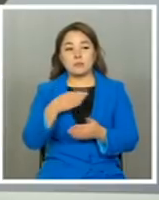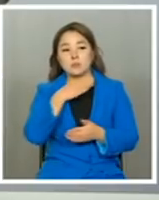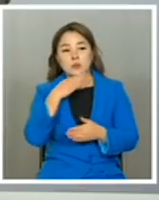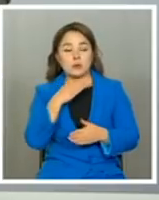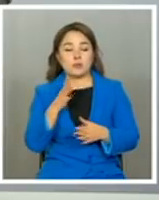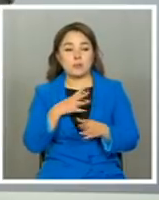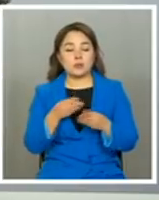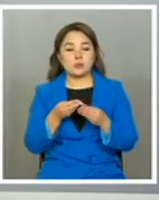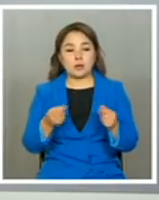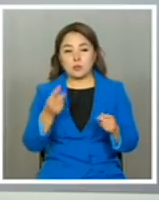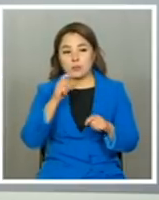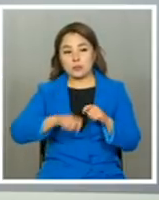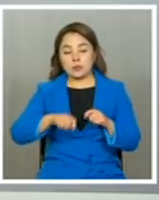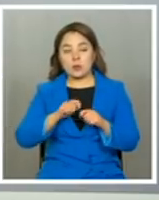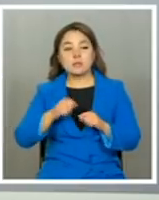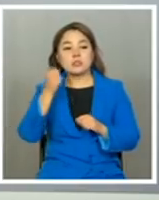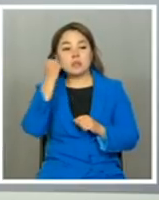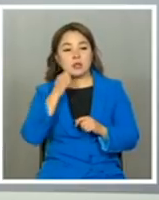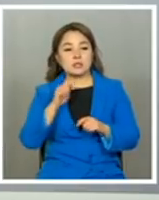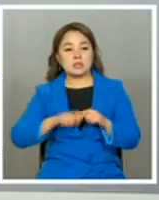қажуын зерттеу.